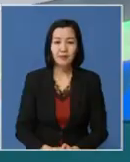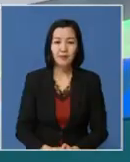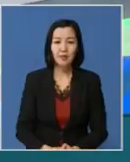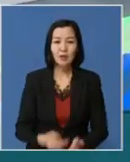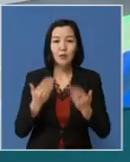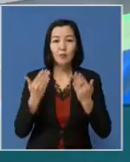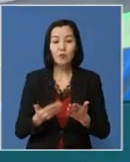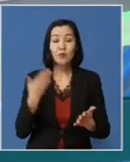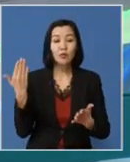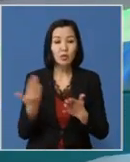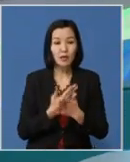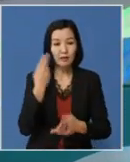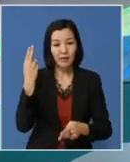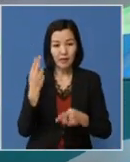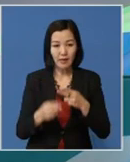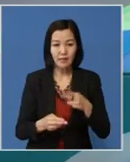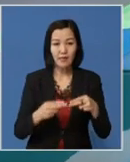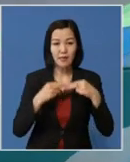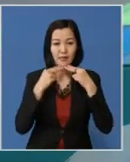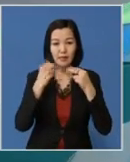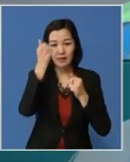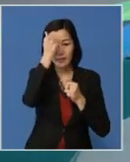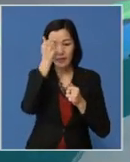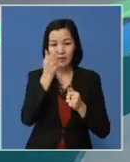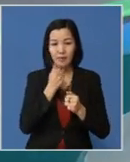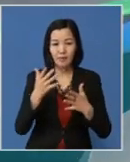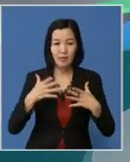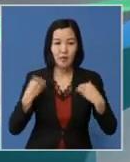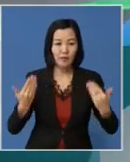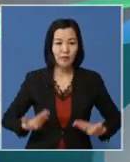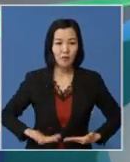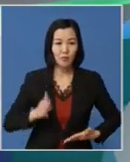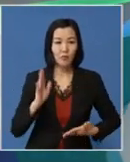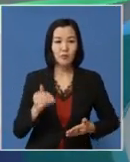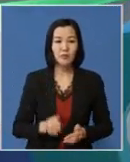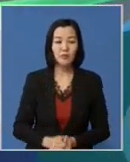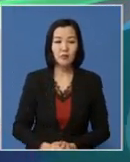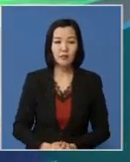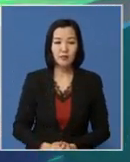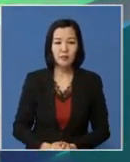Бүгінгі келіп түскен жаңалықтар осындай болды. Назарларыңызға рахмет. Аман сау болыңыздар.